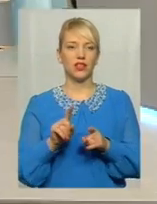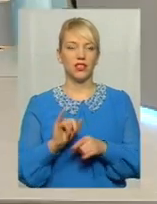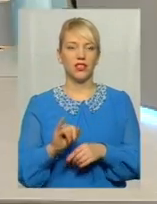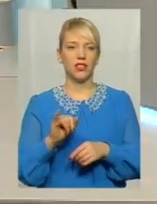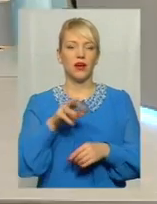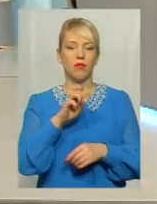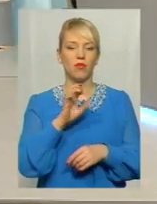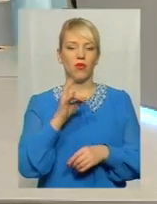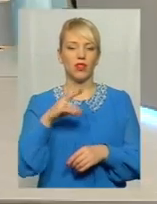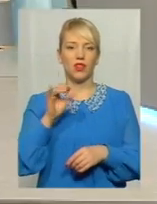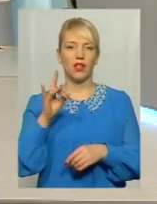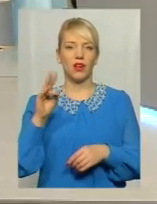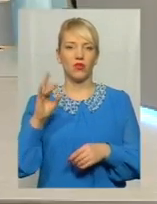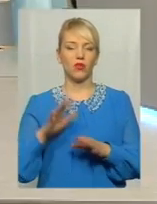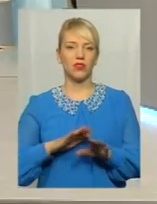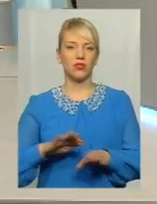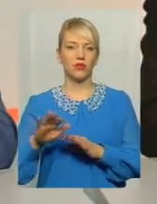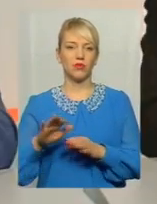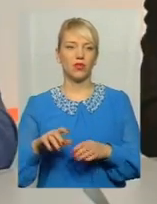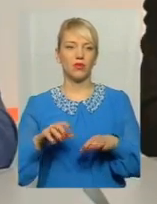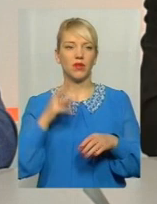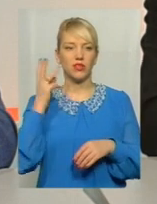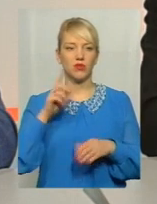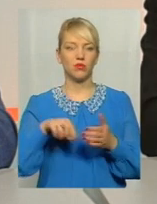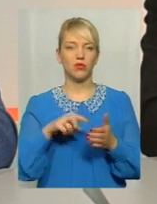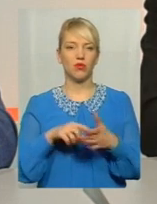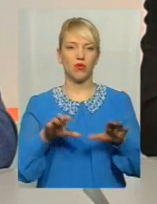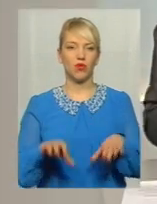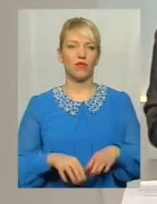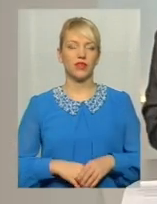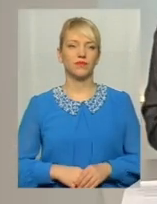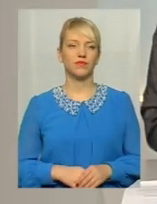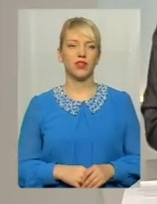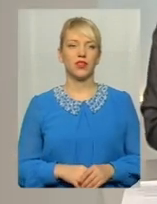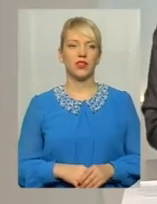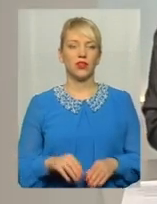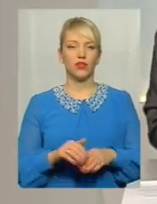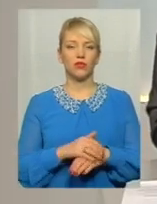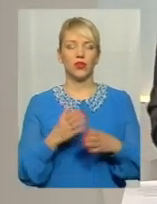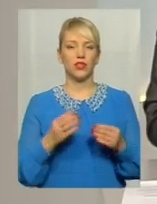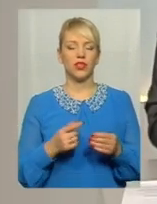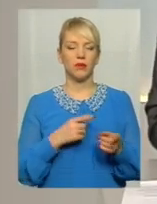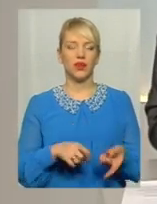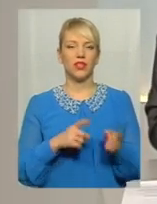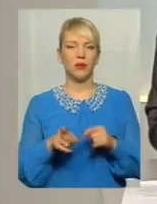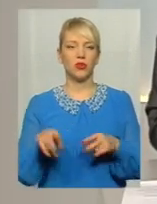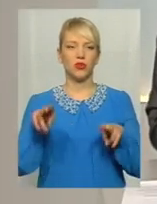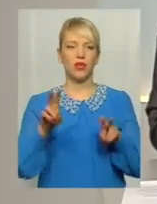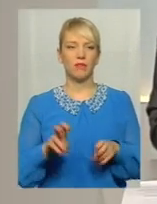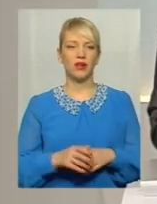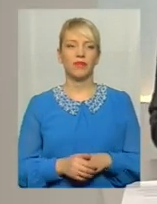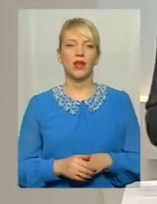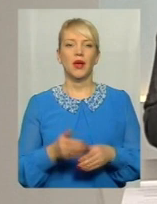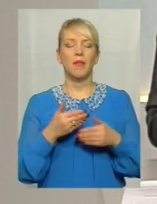Андрій Бондаренко, заступник Хмельницького міського голови. Доброго дня. Отож, зразу перейдемо до теми.